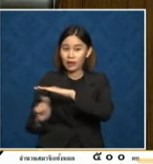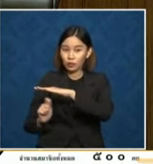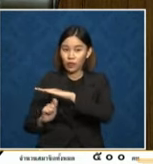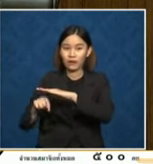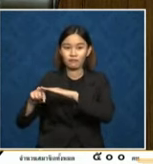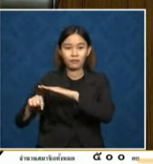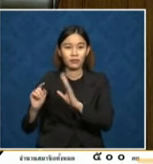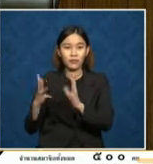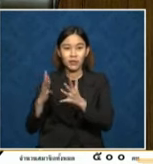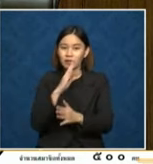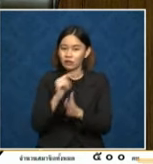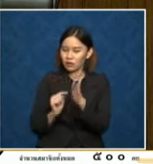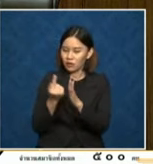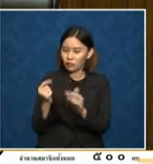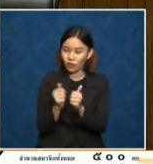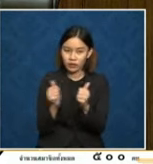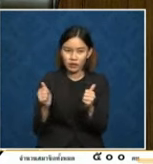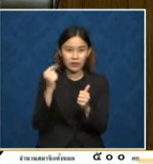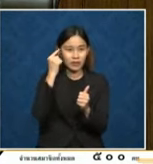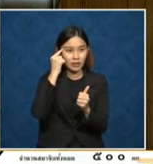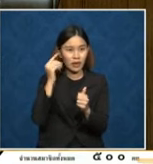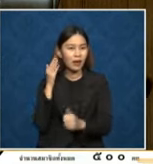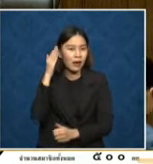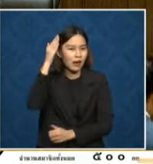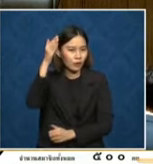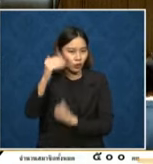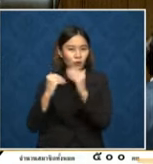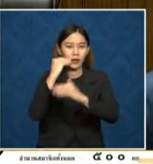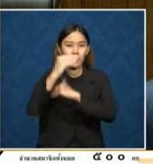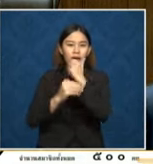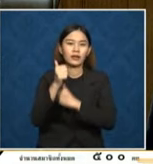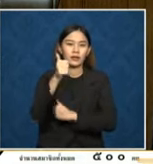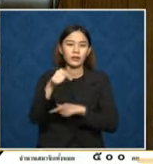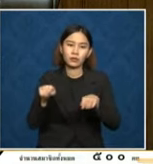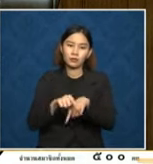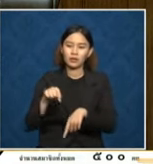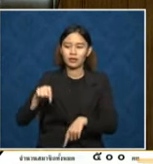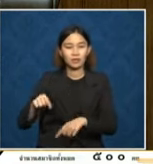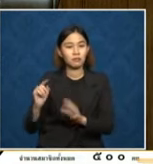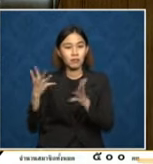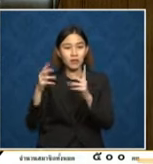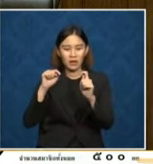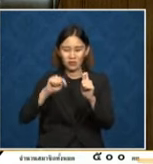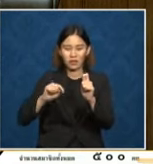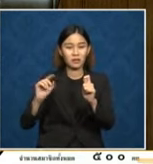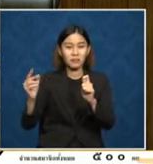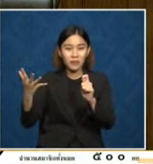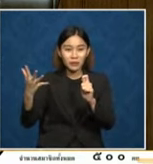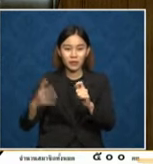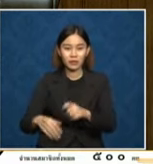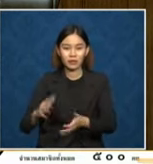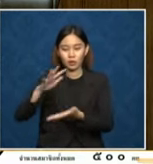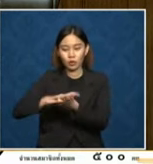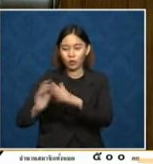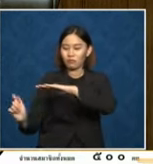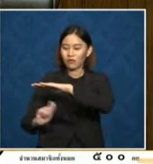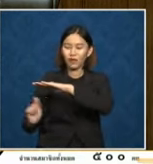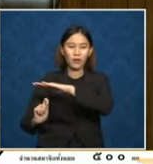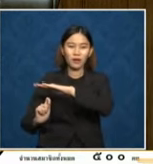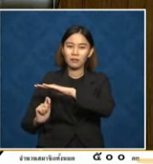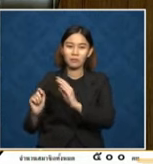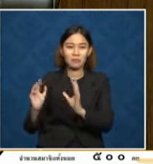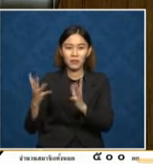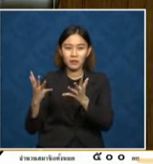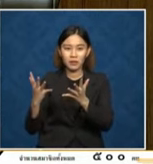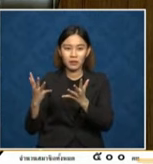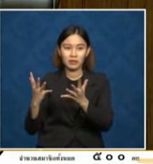ก็ตามถ้าเริ่มต้นดีๆเนี่ยเราพูดว่าอนาคตน่าจะดีแต่นี่ไม่มีครับท่านประธานโรงเรียนอนุบาลประ